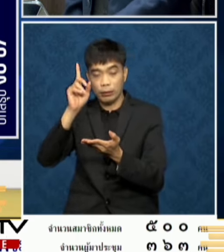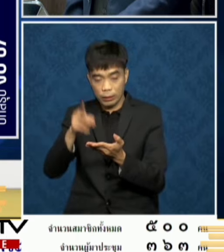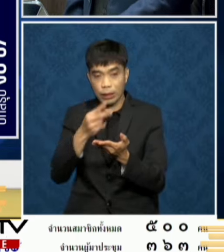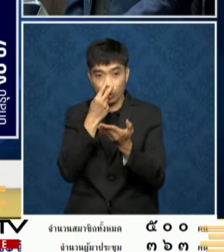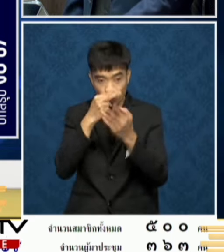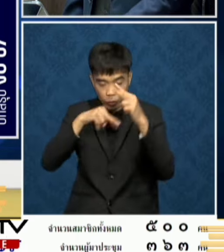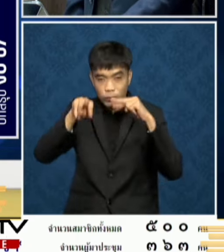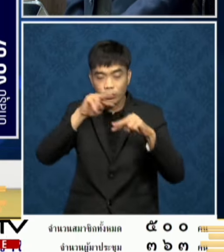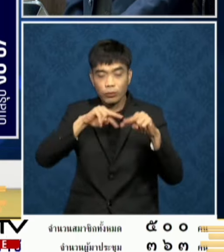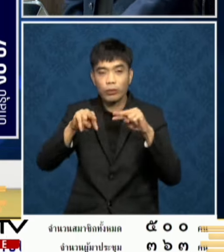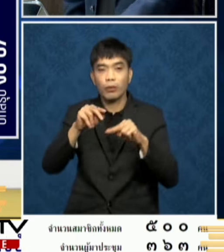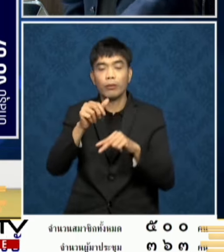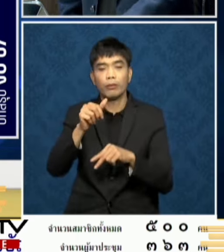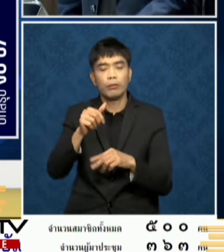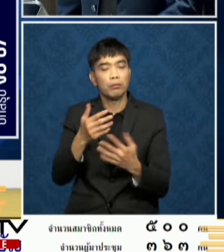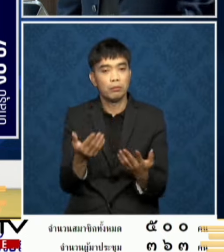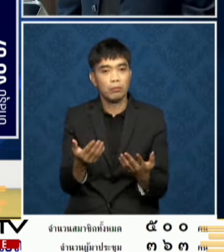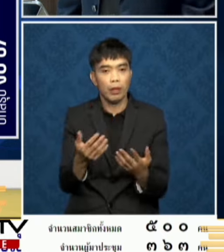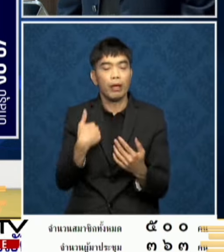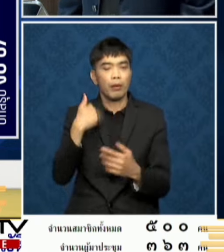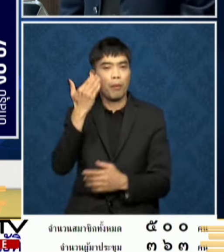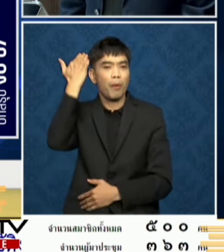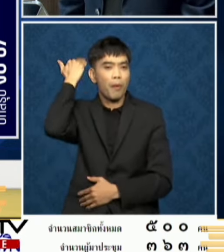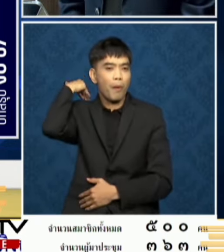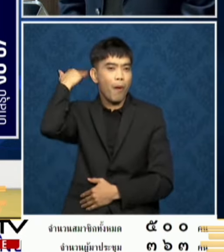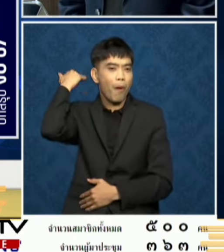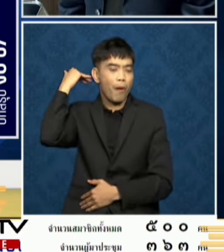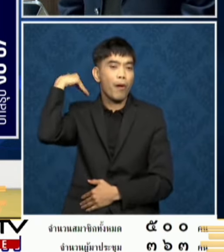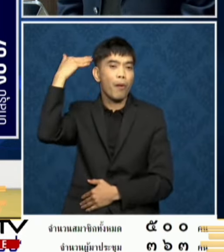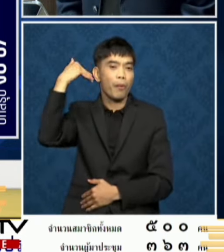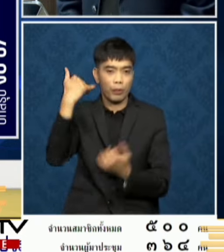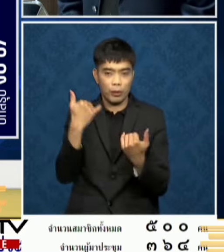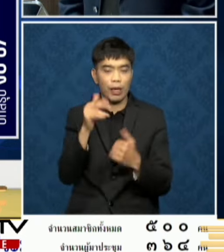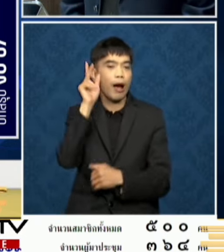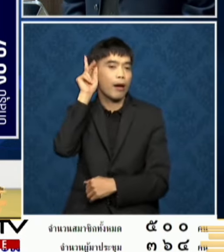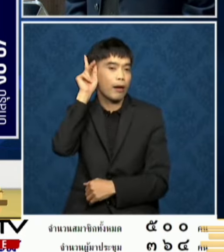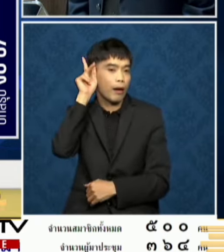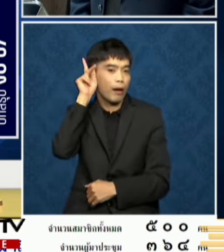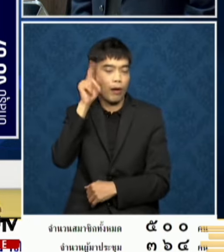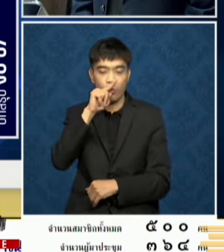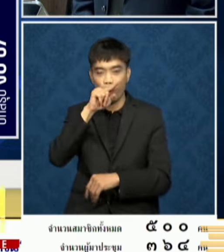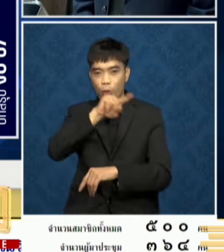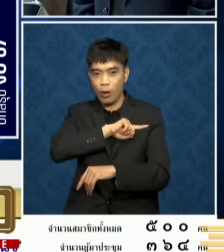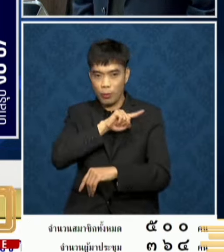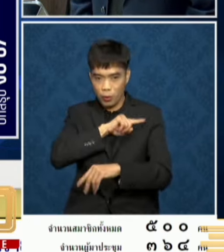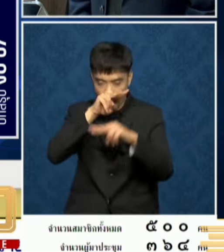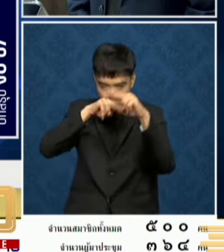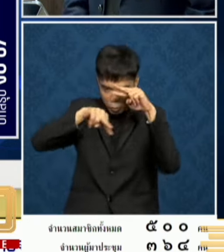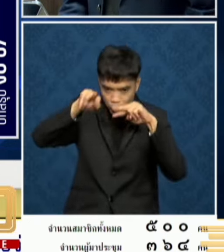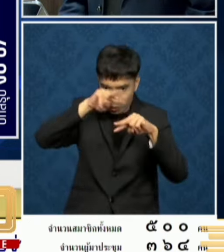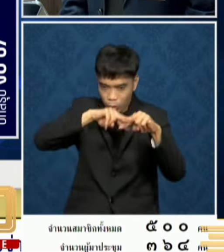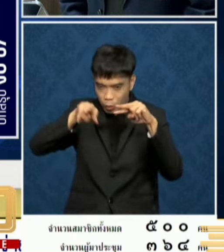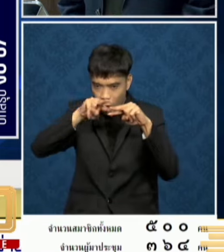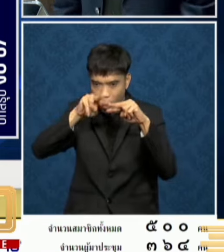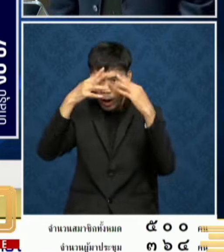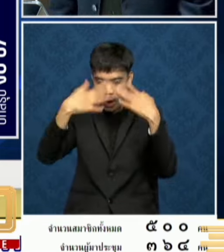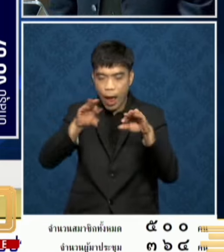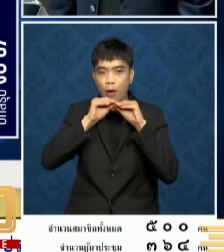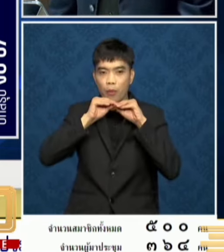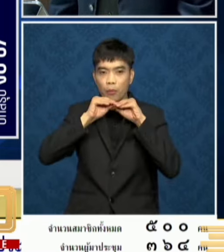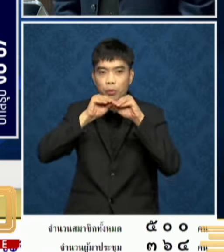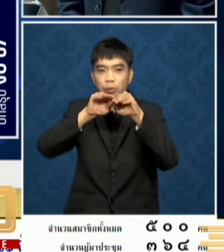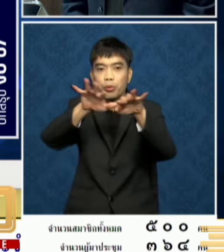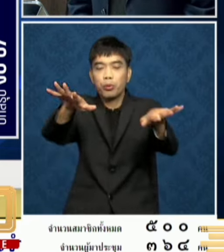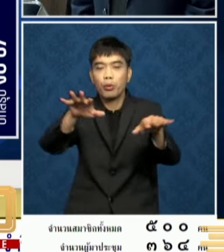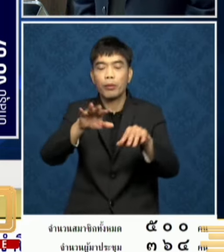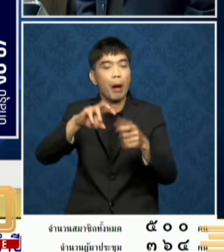3ปีที่ผ่านมาผมยกหลายๆตัวอย่างนะครับว่าการตรวจสอบข่าวที่ทางศูนย์ต่อต้านข่าวปลอมได้เผยแพร่มีปัญหาอย่าง